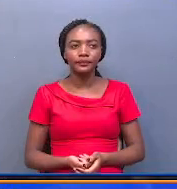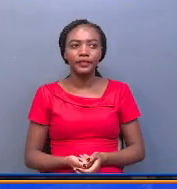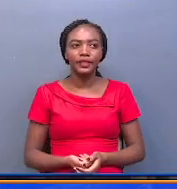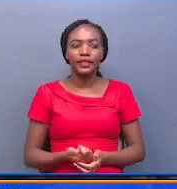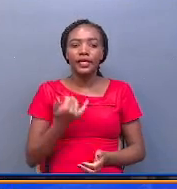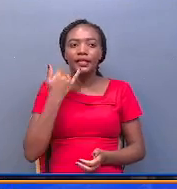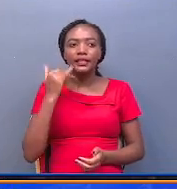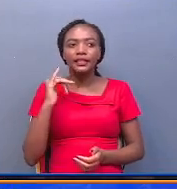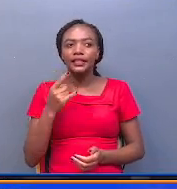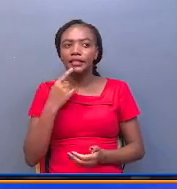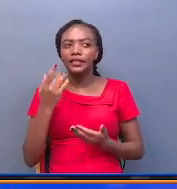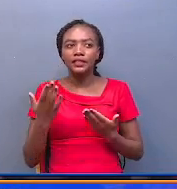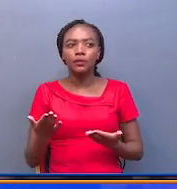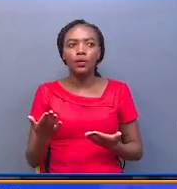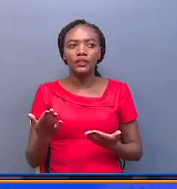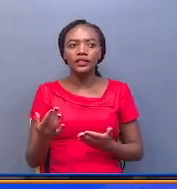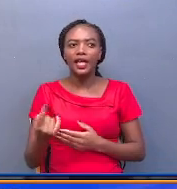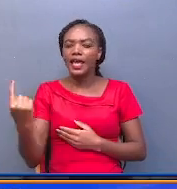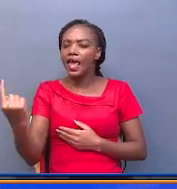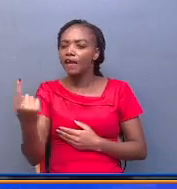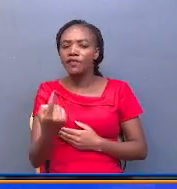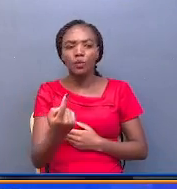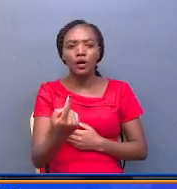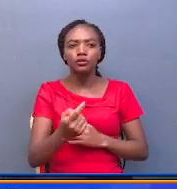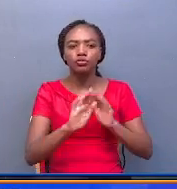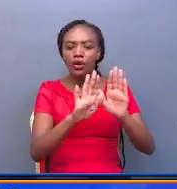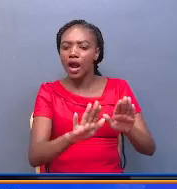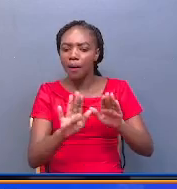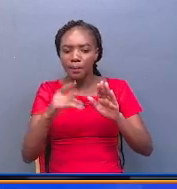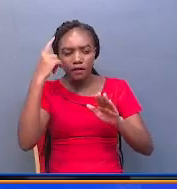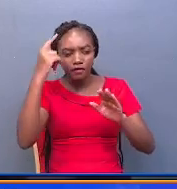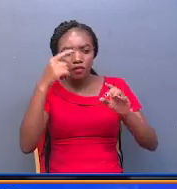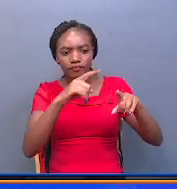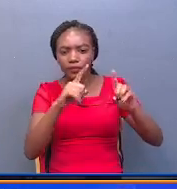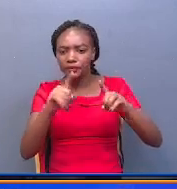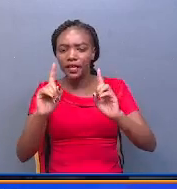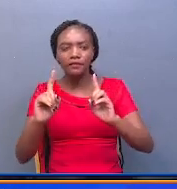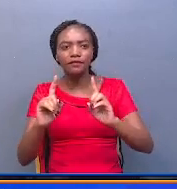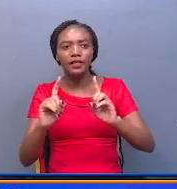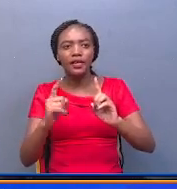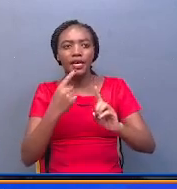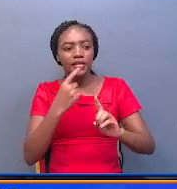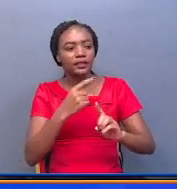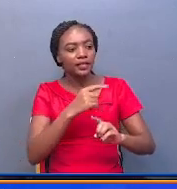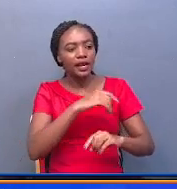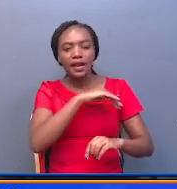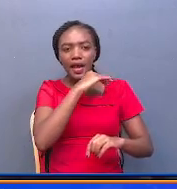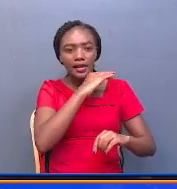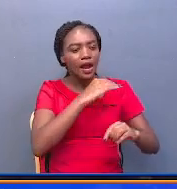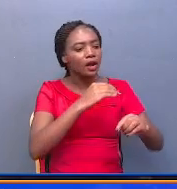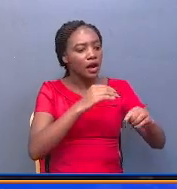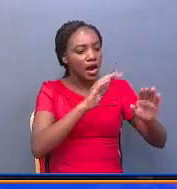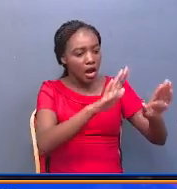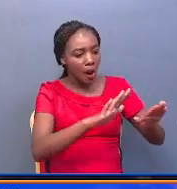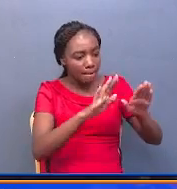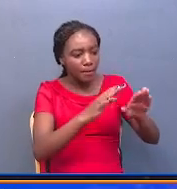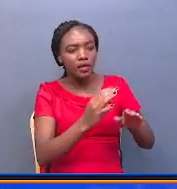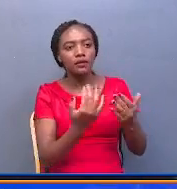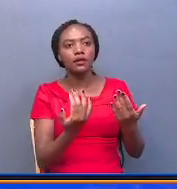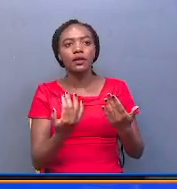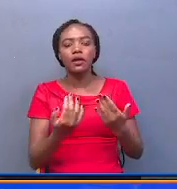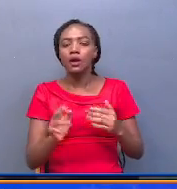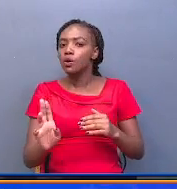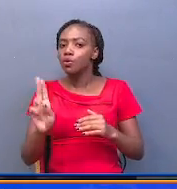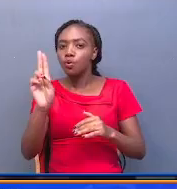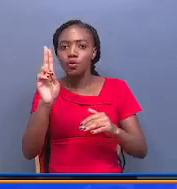Juzi amesema kila mtu ajitetee. Ameambia huyu wa kitandawili wewe jitetee. Yeye hatakuwa kwa